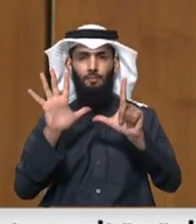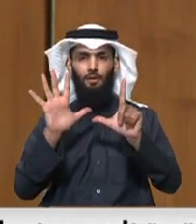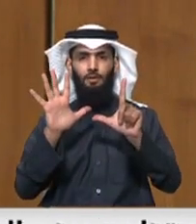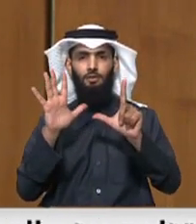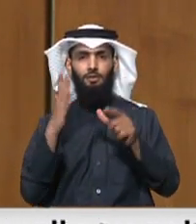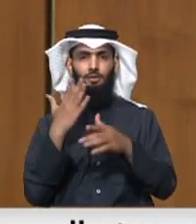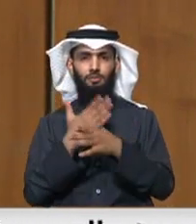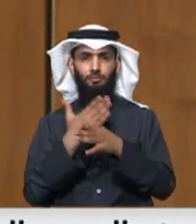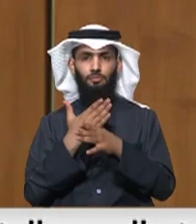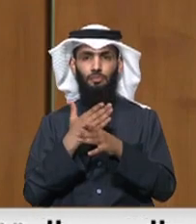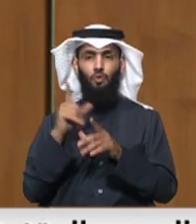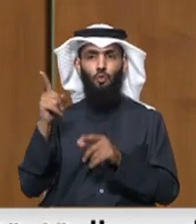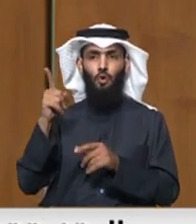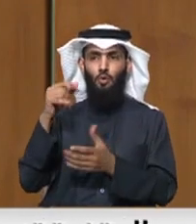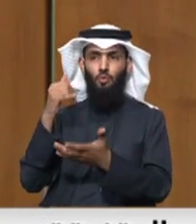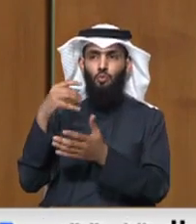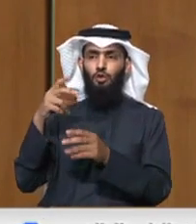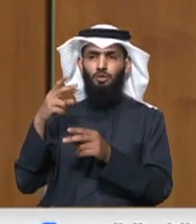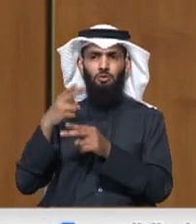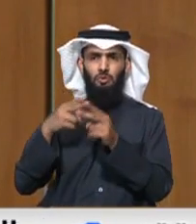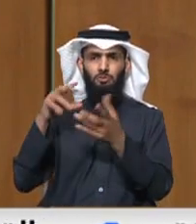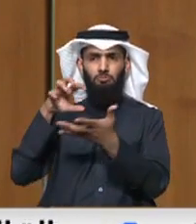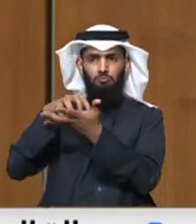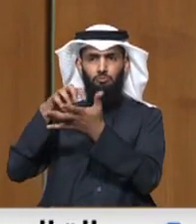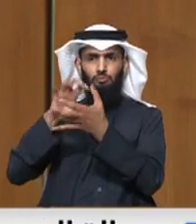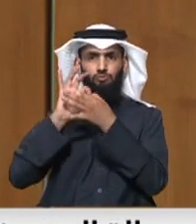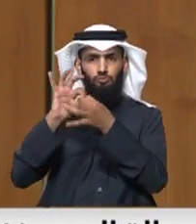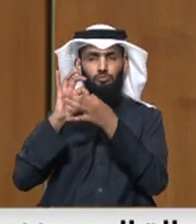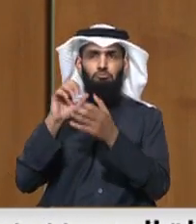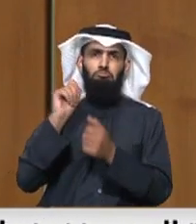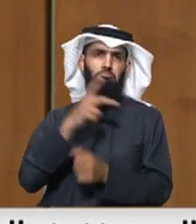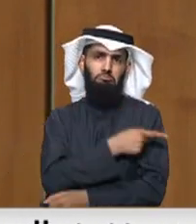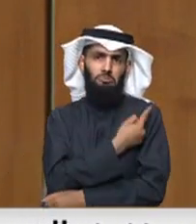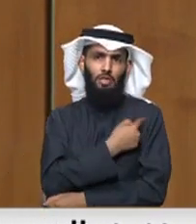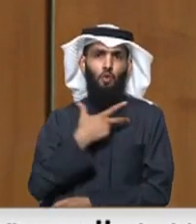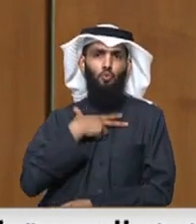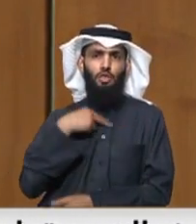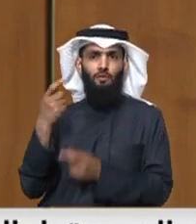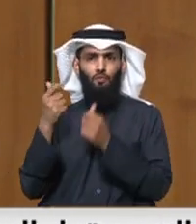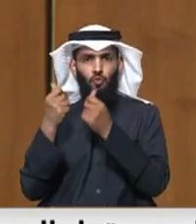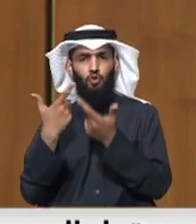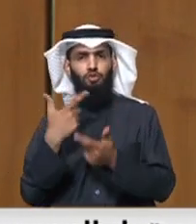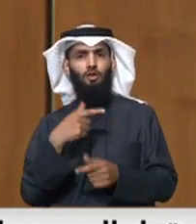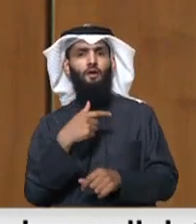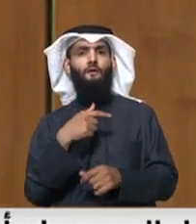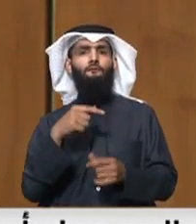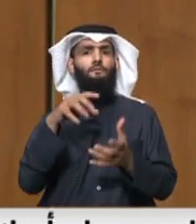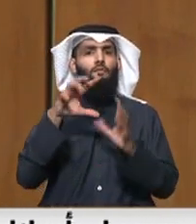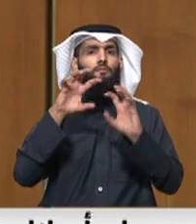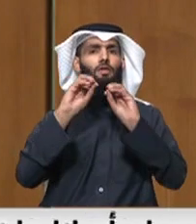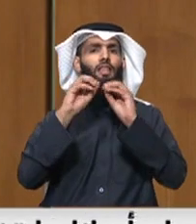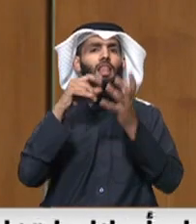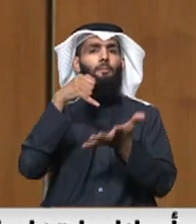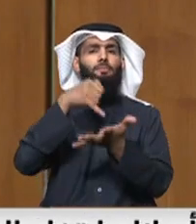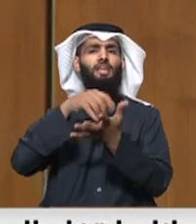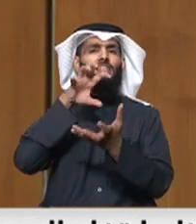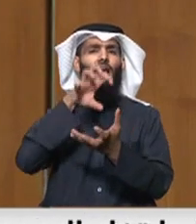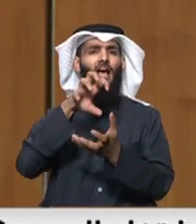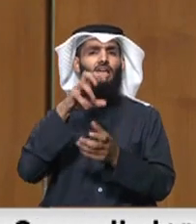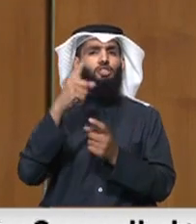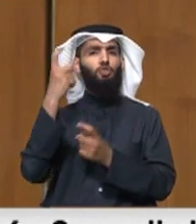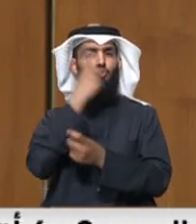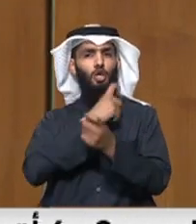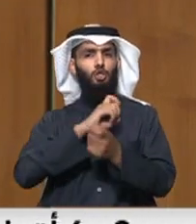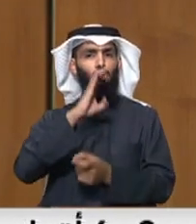للترسية بالتنسيق مع الجهات المعنية في الدولة مثل وزارة المالية وإدارة الفتوى والتشريع، وكذلك الجهاز المركزي للمناقصات